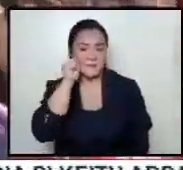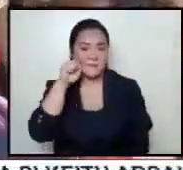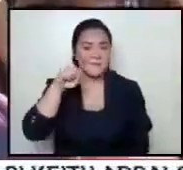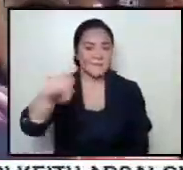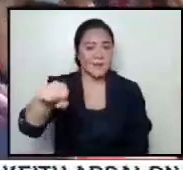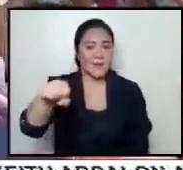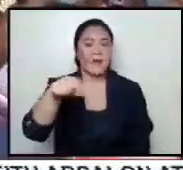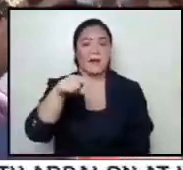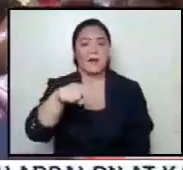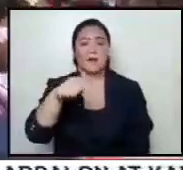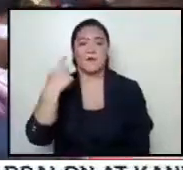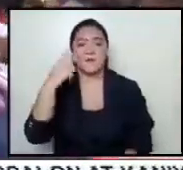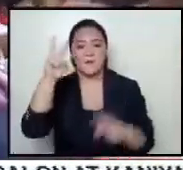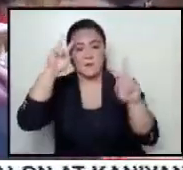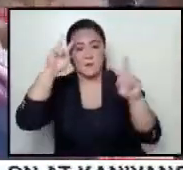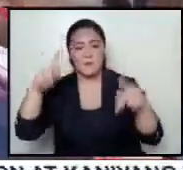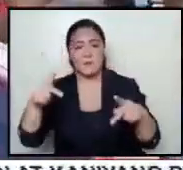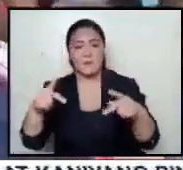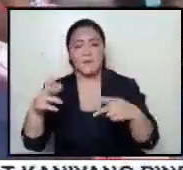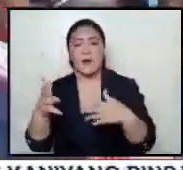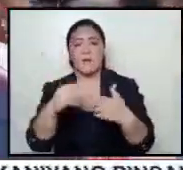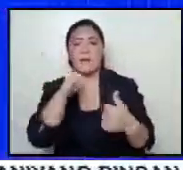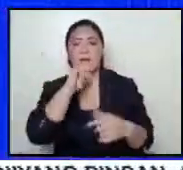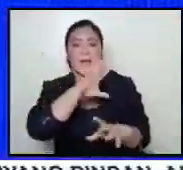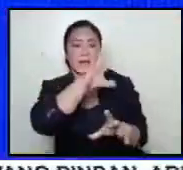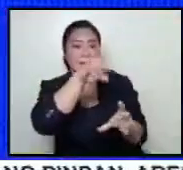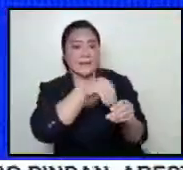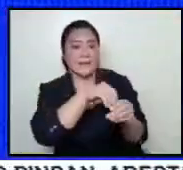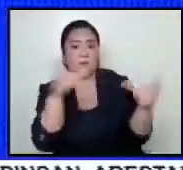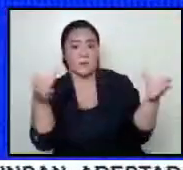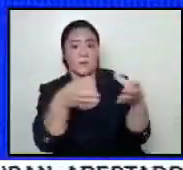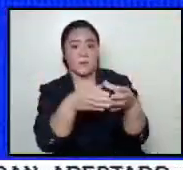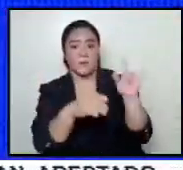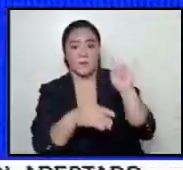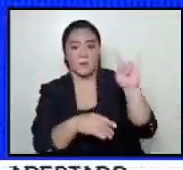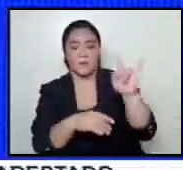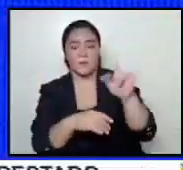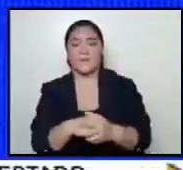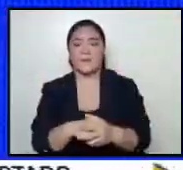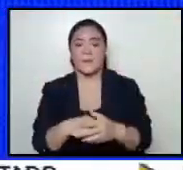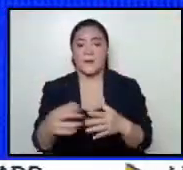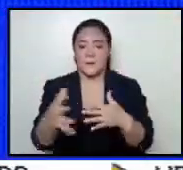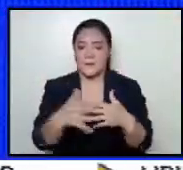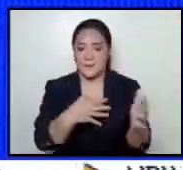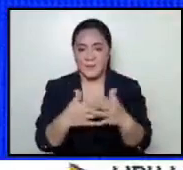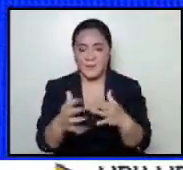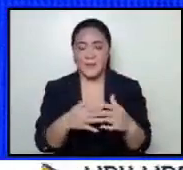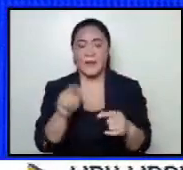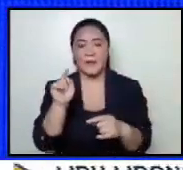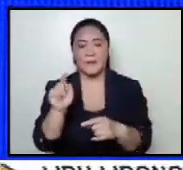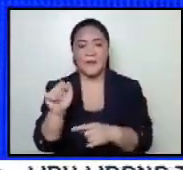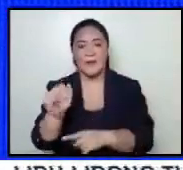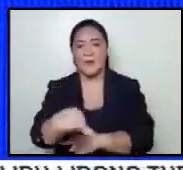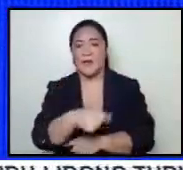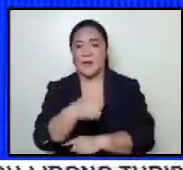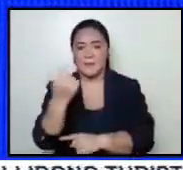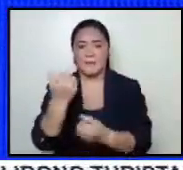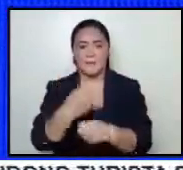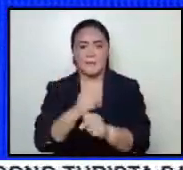Duterte kahit wala sila mismo sa pagtitipon. Sa kabila nito, may paglilinaw naman ang